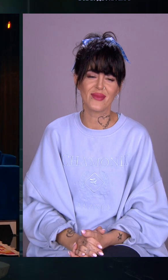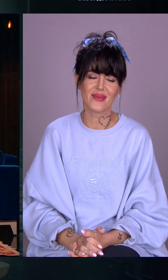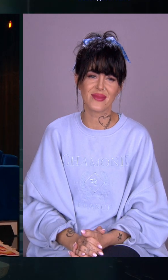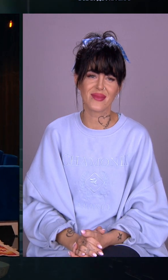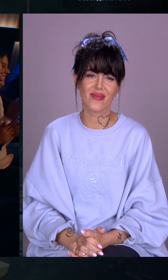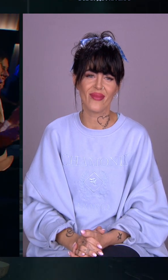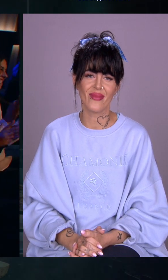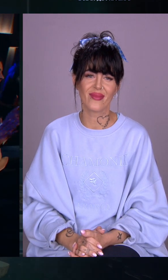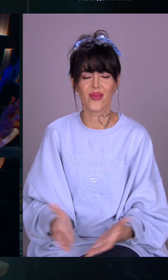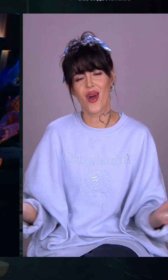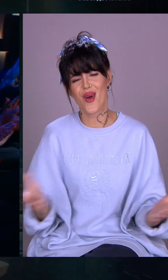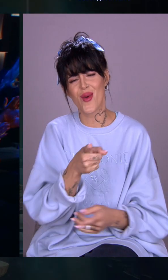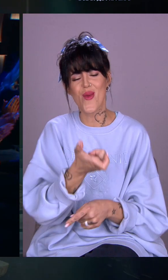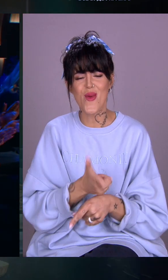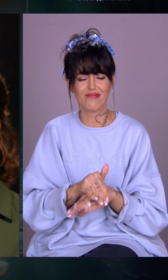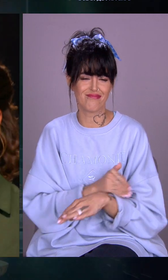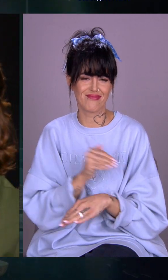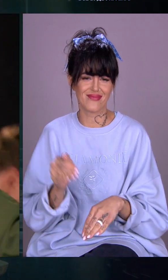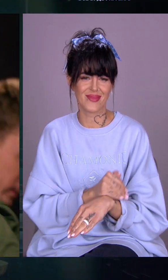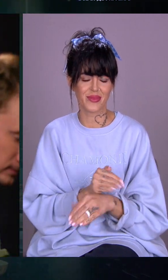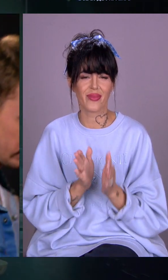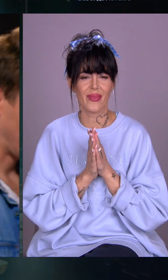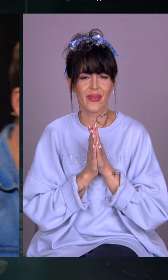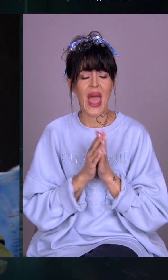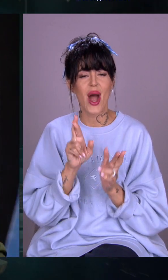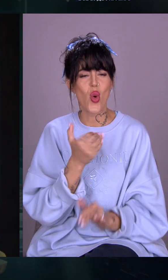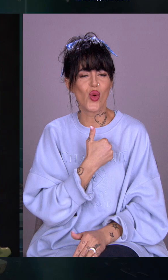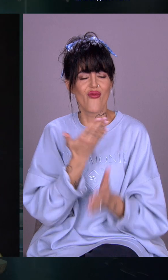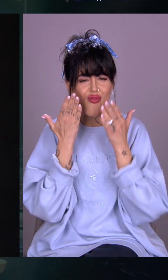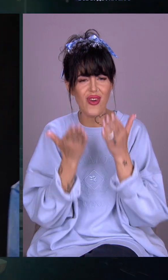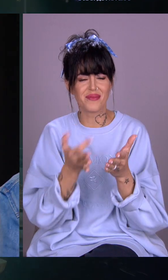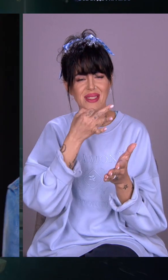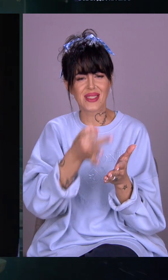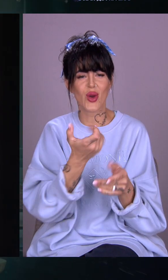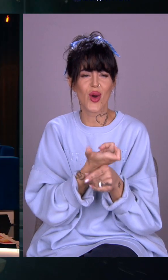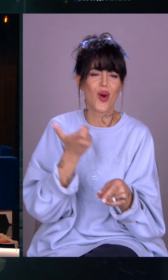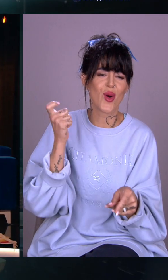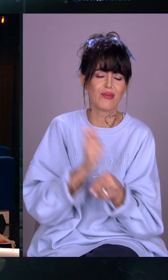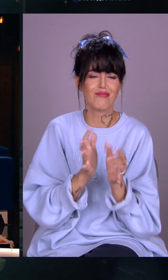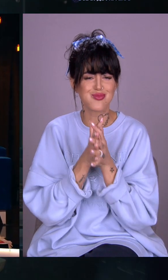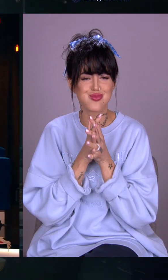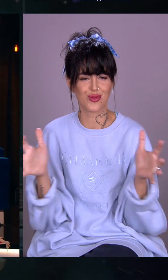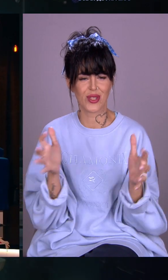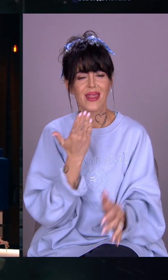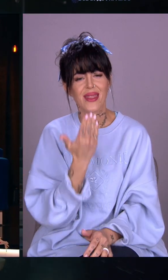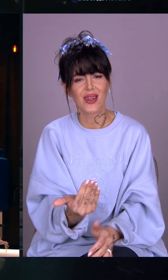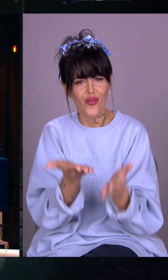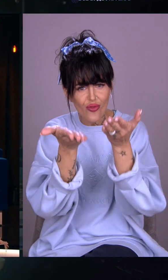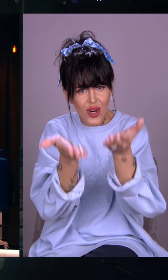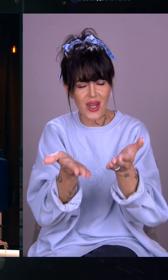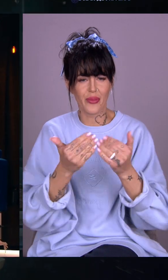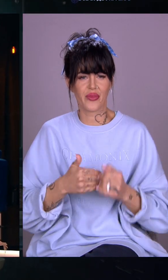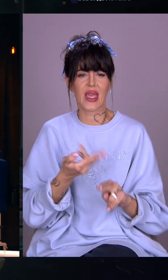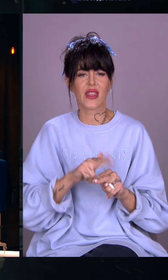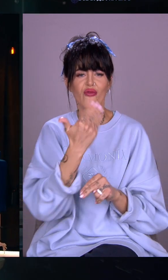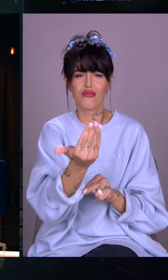Мій хороший, як ти це робиш? Хлопці, я хочу вам сказати неймовірне дякую. Я вдячна вам за вашу